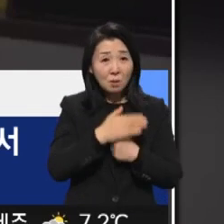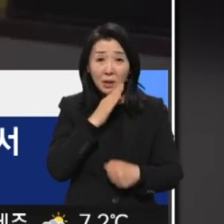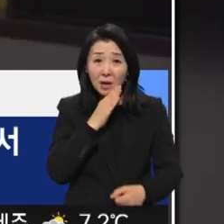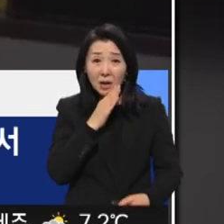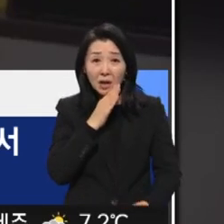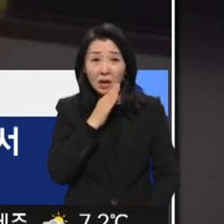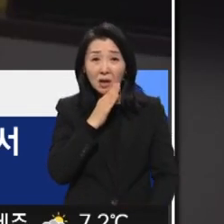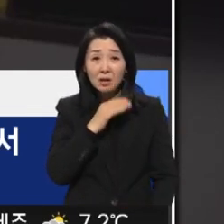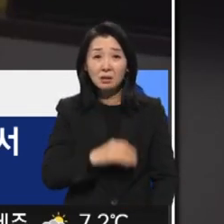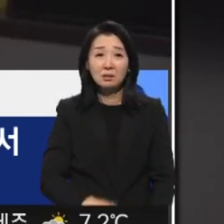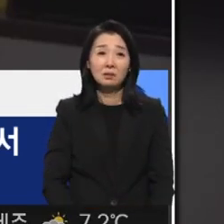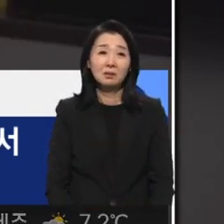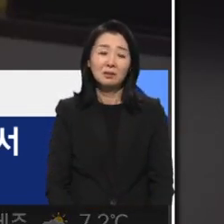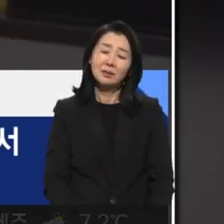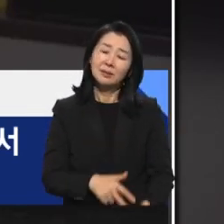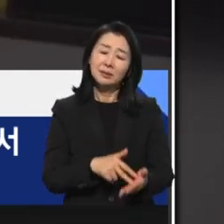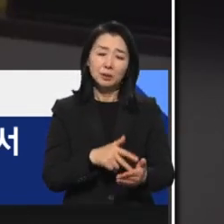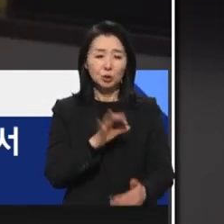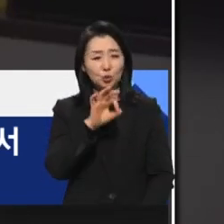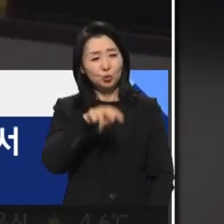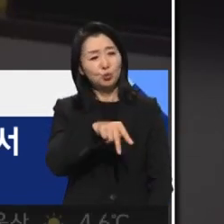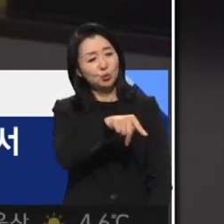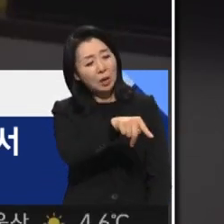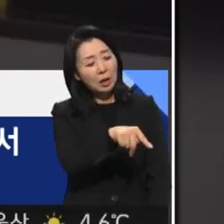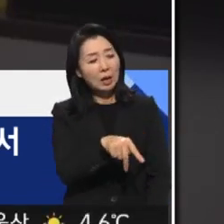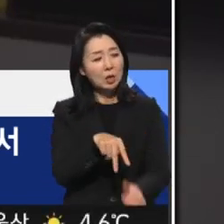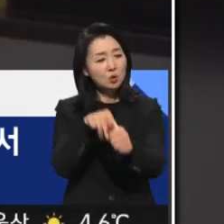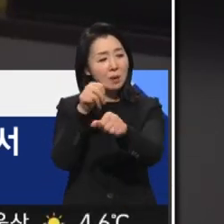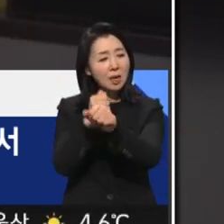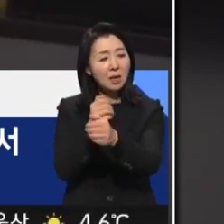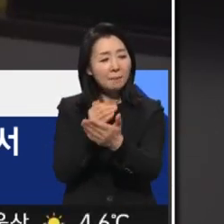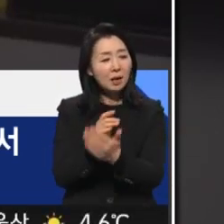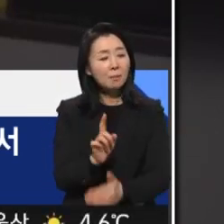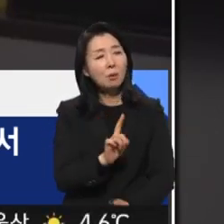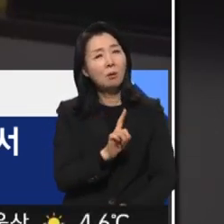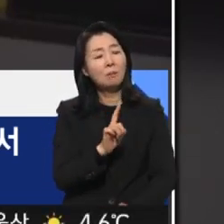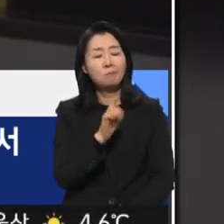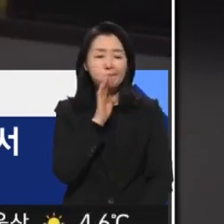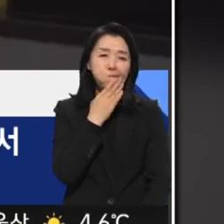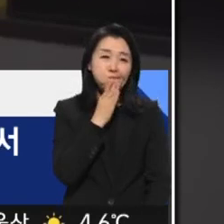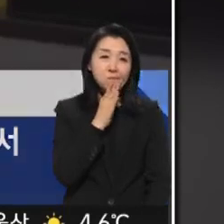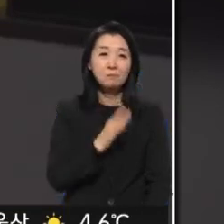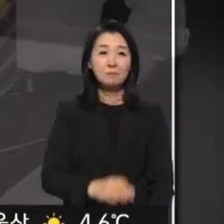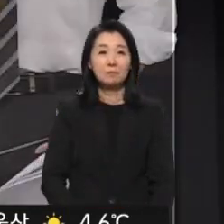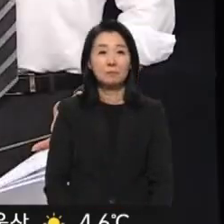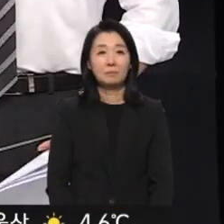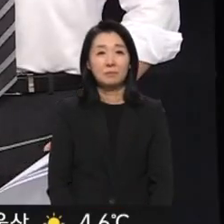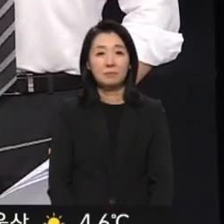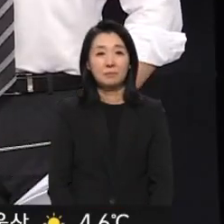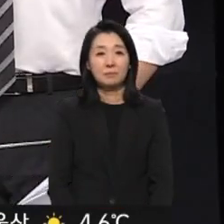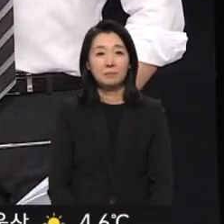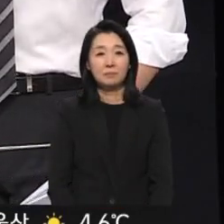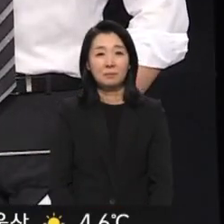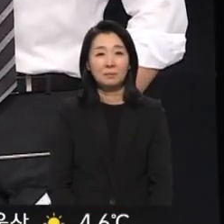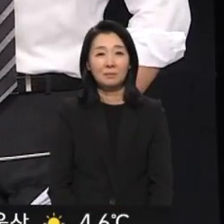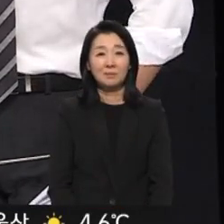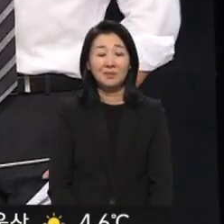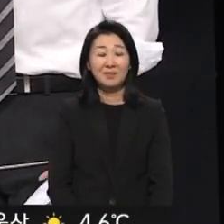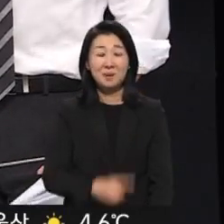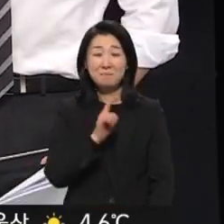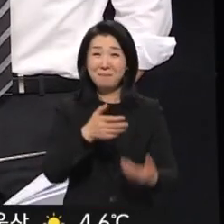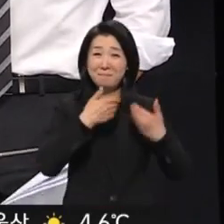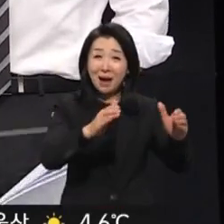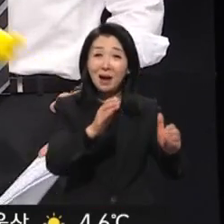그러니까 저는 그런 측면에서 과연 유승민 전 대표가 출마를 할까? 저는 반신반의하고 있습니다. 이보다 더 센